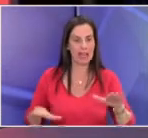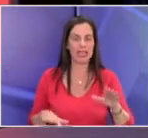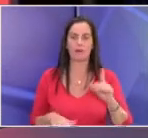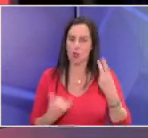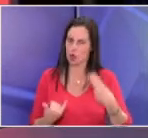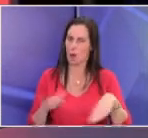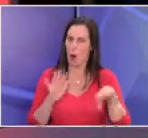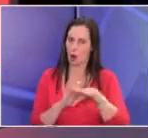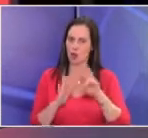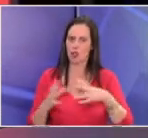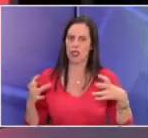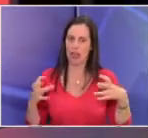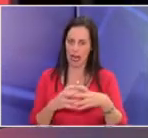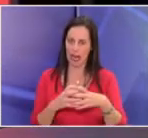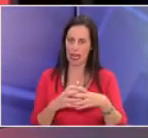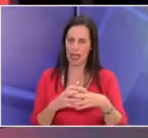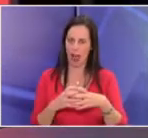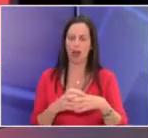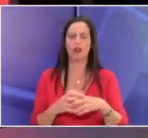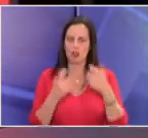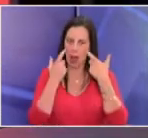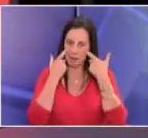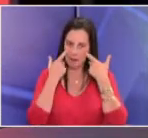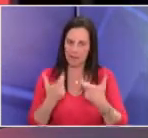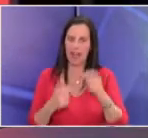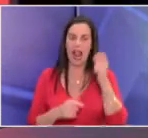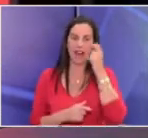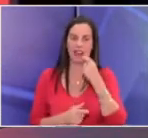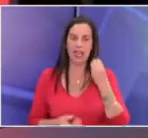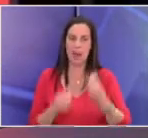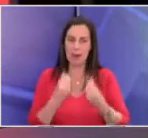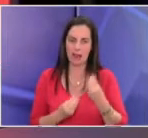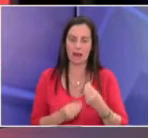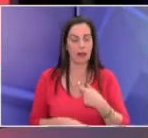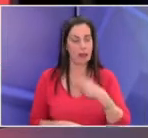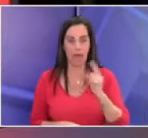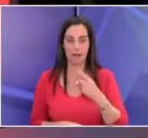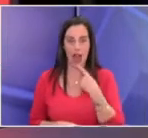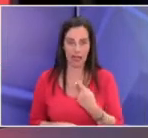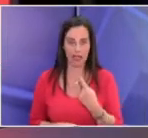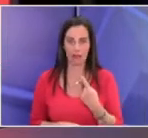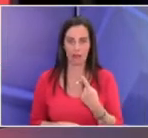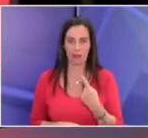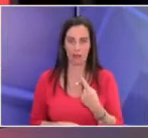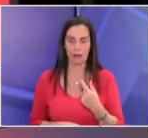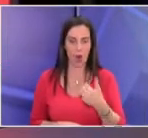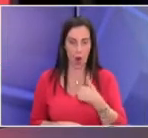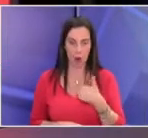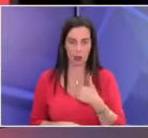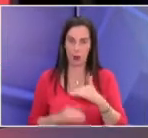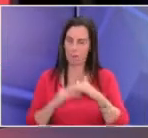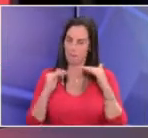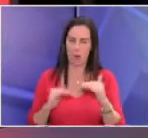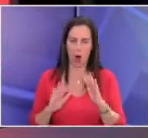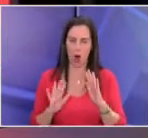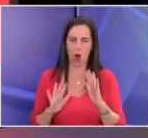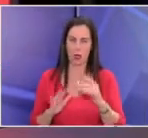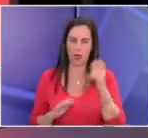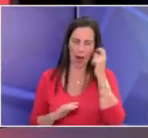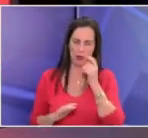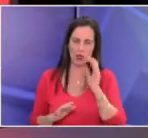נקבל אותם דרך דלת פתוחה, אנחנו נקבל אותם חזרה דרך החלון. וזה כך. היום שאחרי הוא עוד פעם, הוא באמת